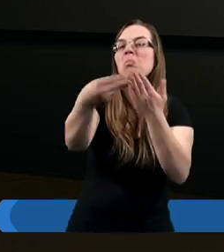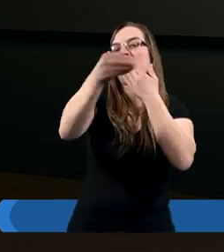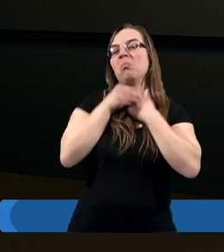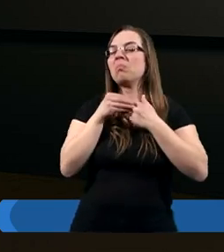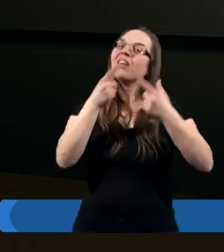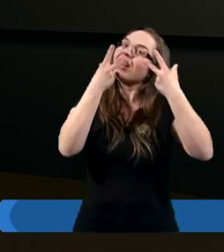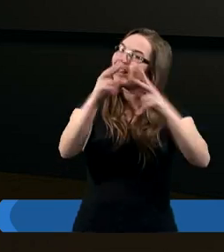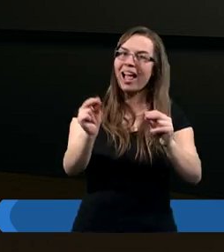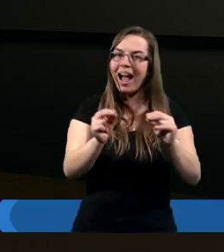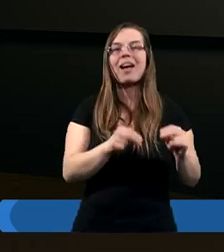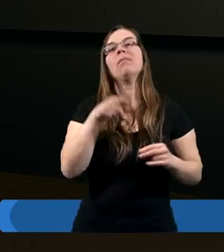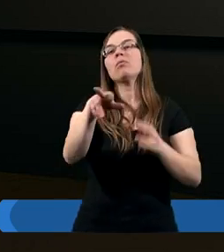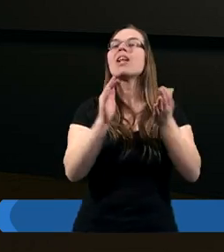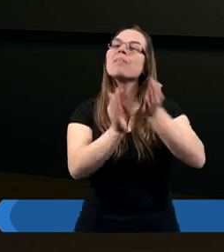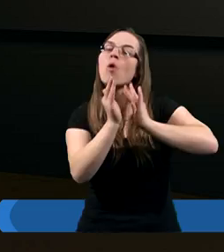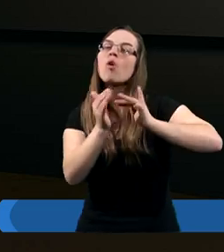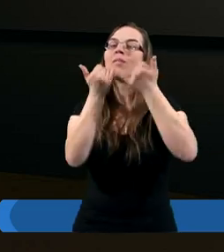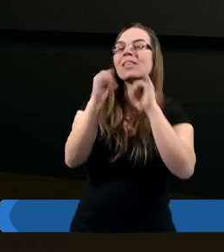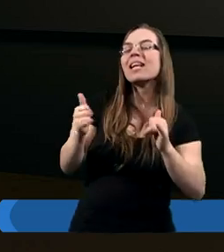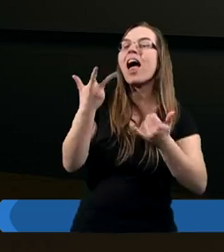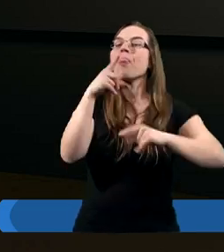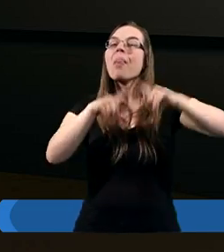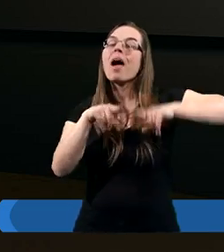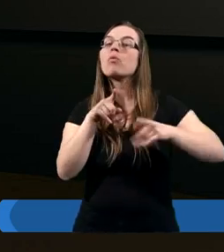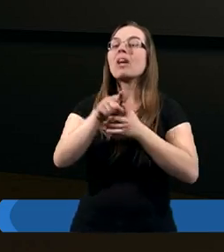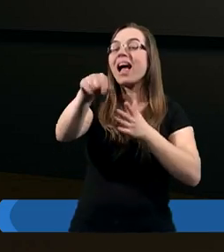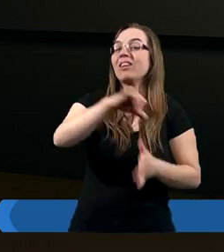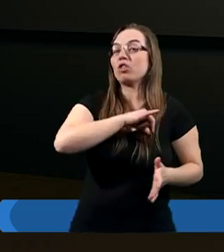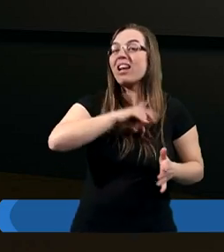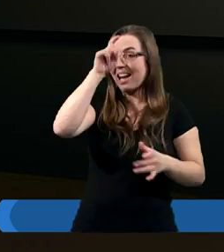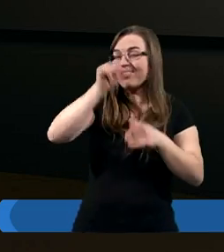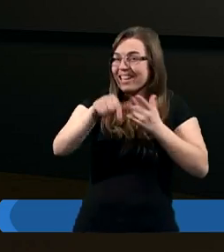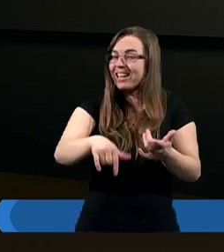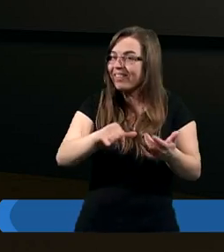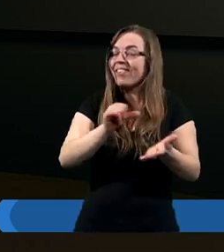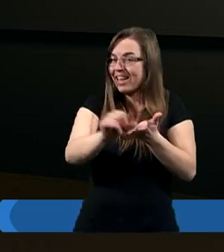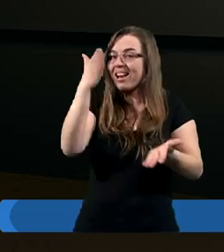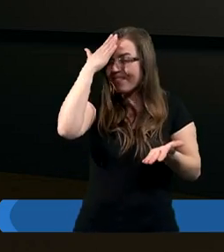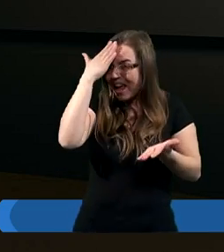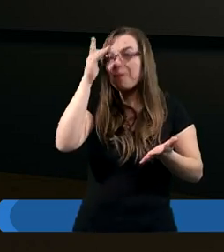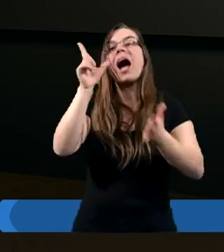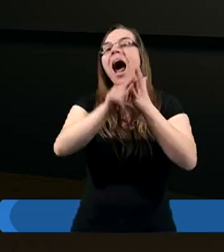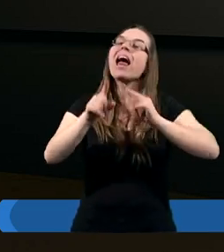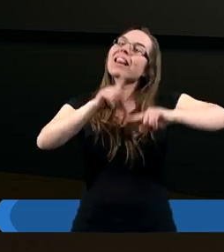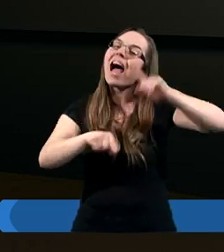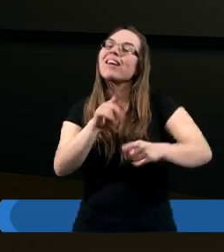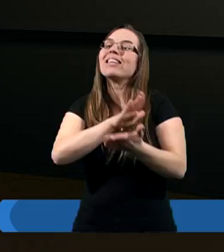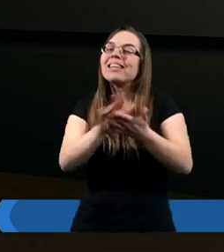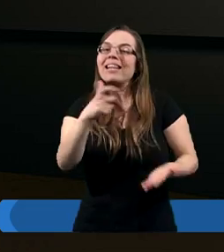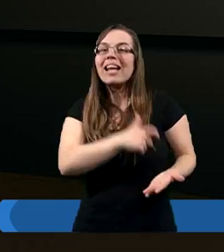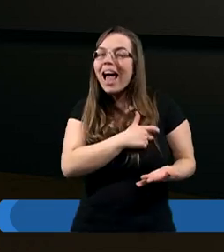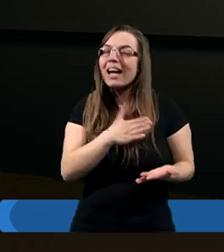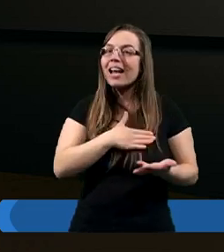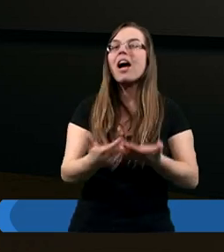w sposób, który jest nienaturalny dla tej grzesznej natury człowieka, ale naturalny dla serca,